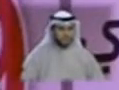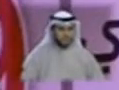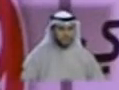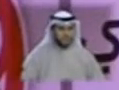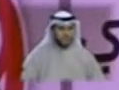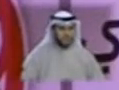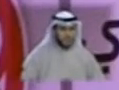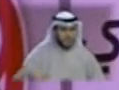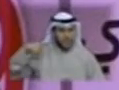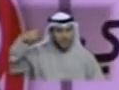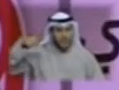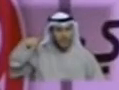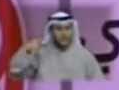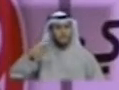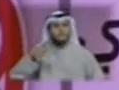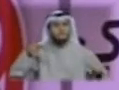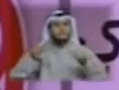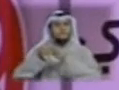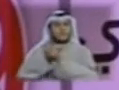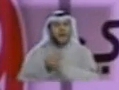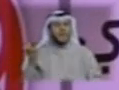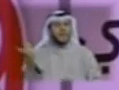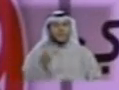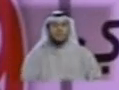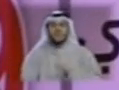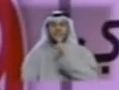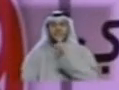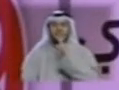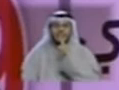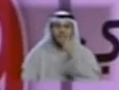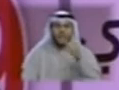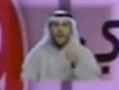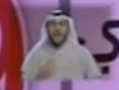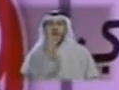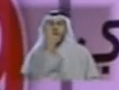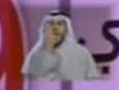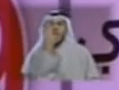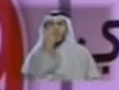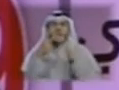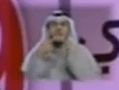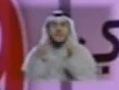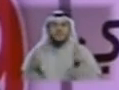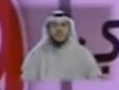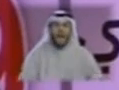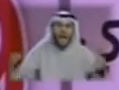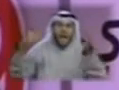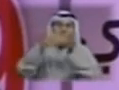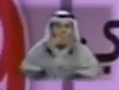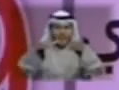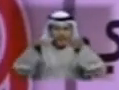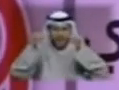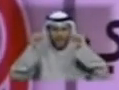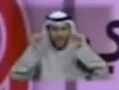معرض التصميم الهندسي يقام مرتين بالسنة في نهاية كل فصل دراسي. في هذا المعرض الطلبة